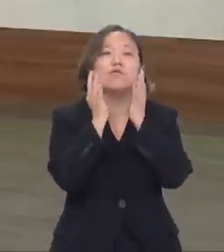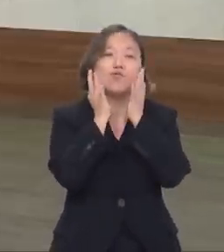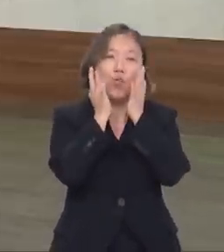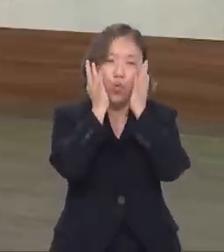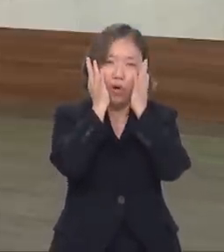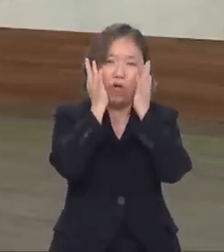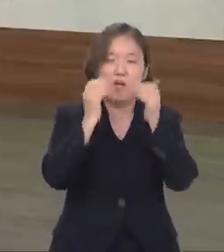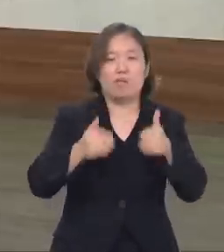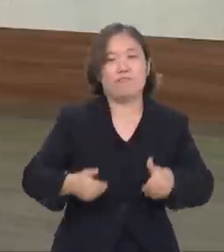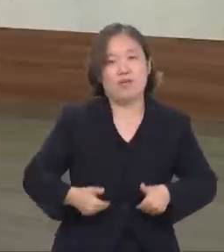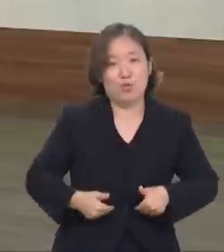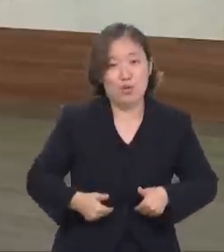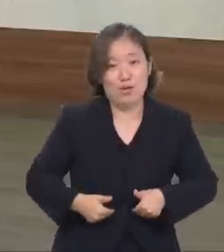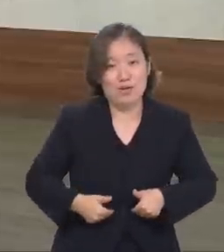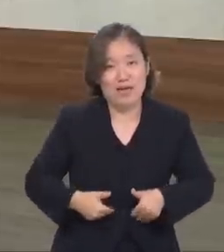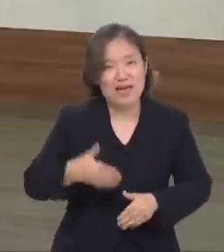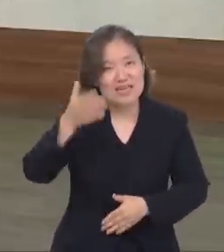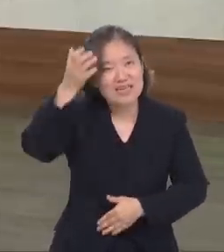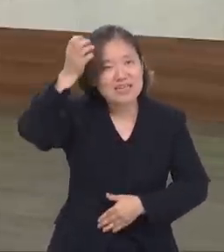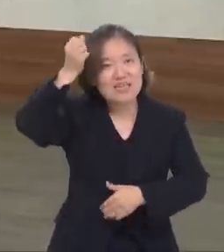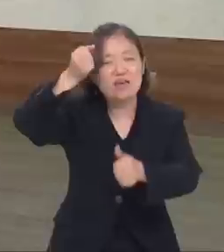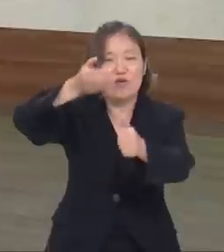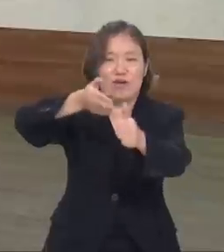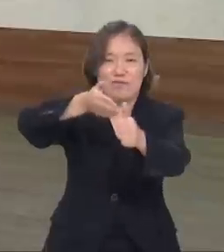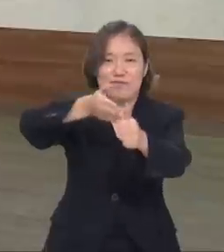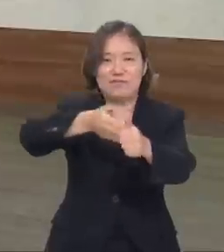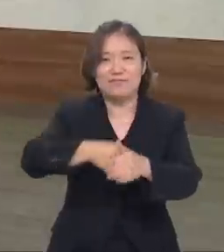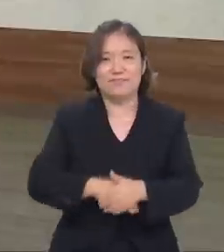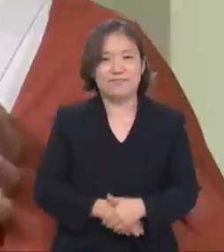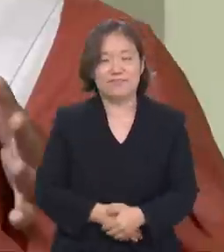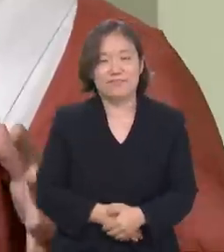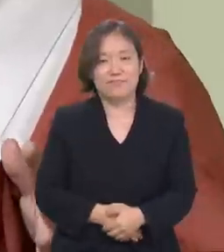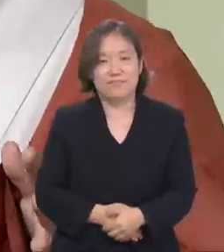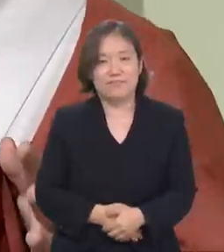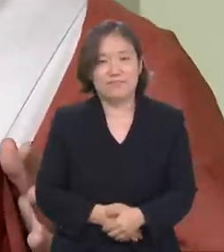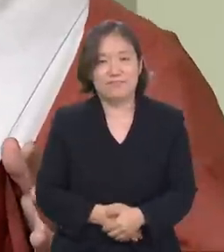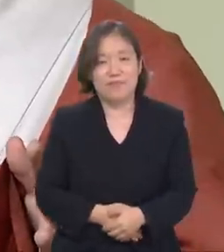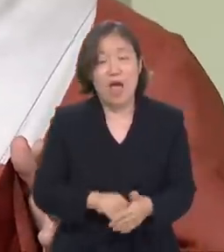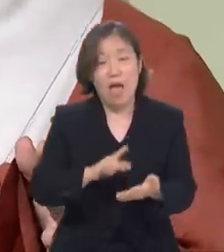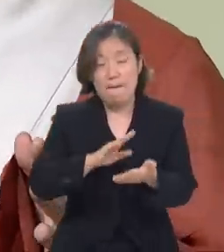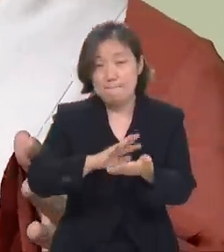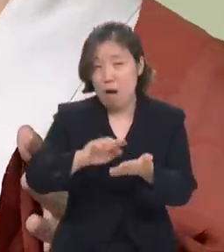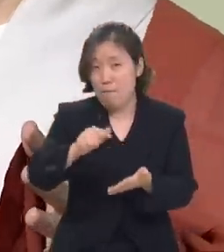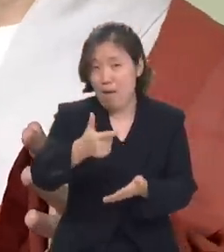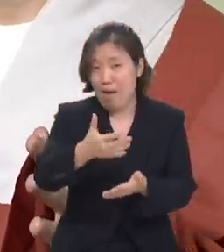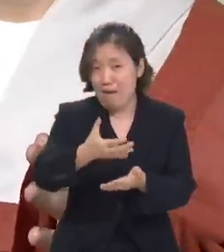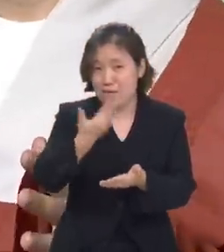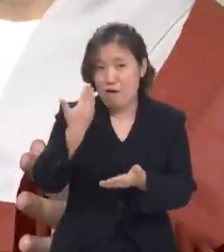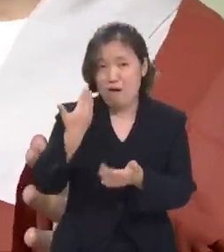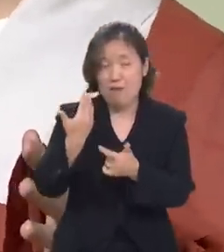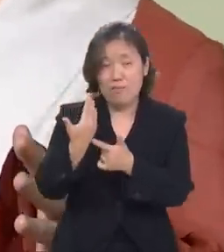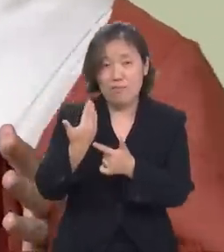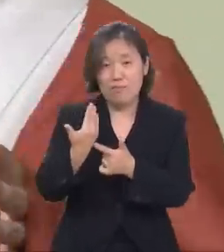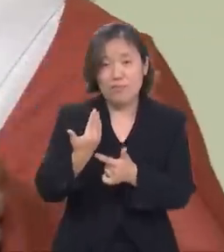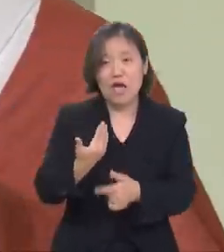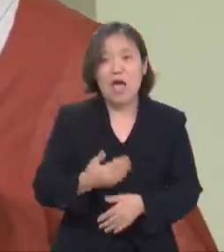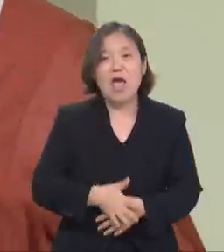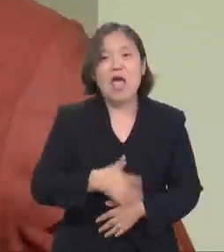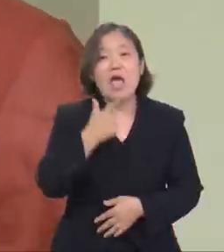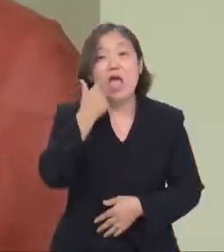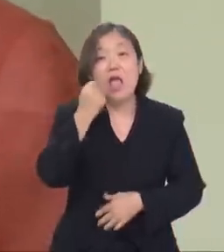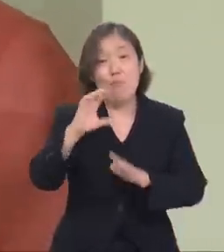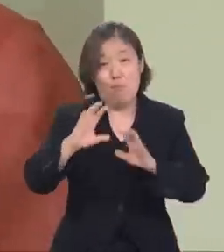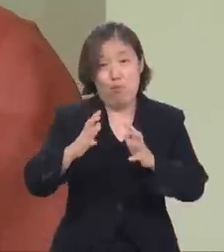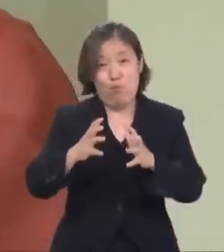뿐이다라는 걸 명심해야 됩니다 몇 백 년 전 몇 백 년 전